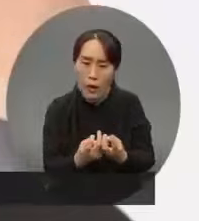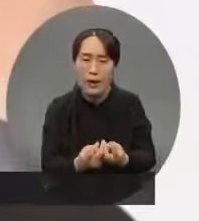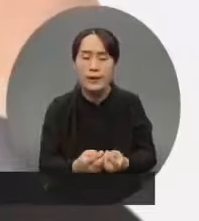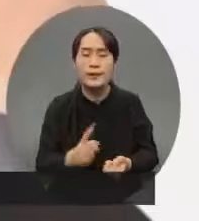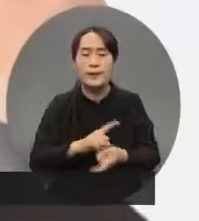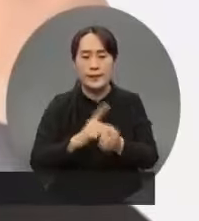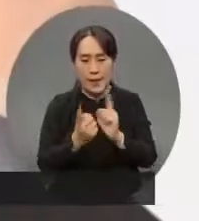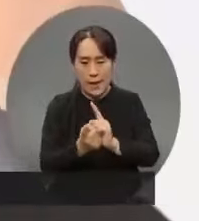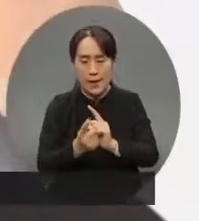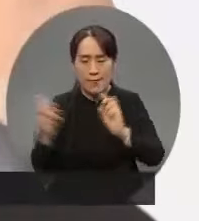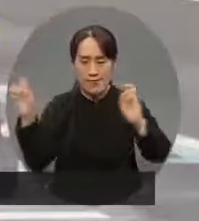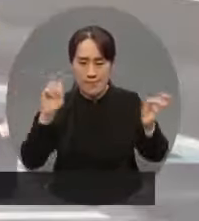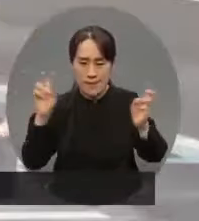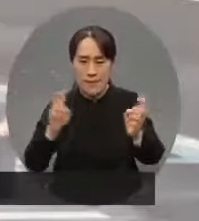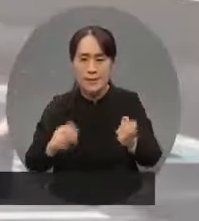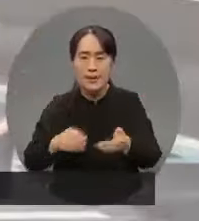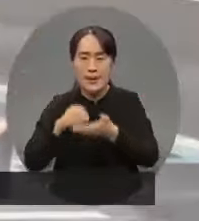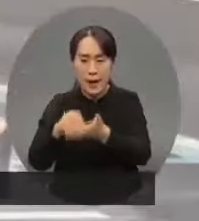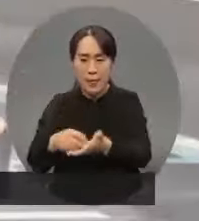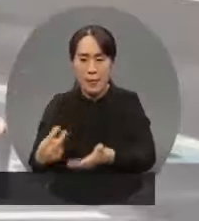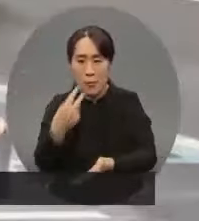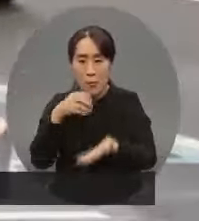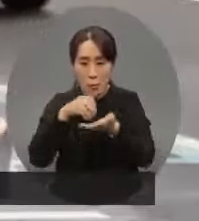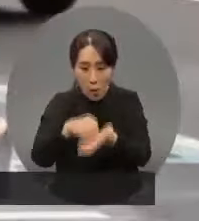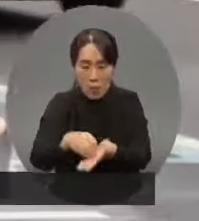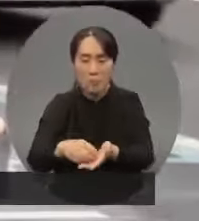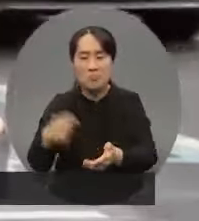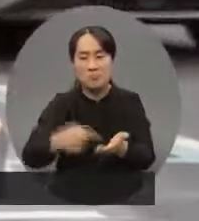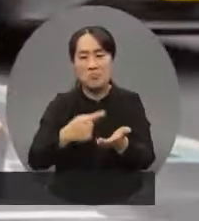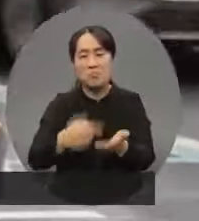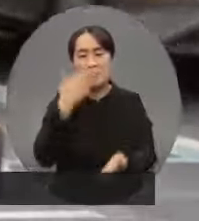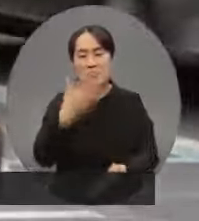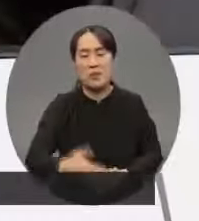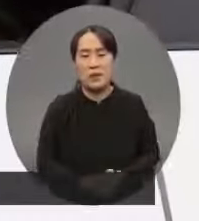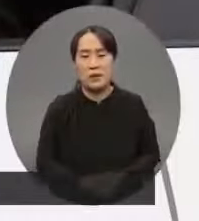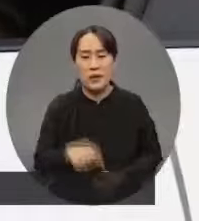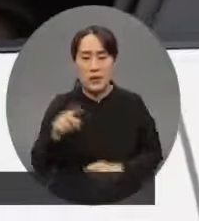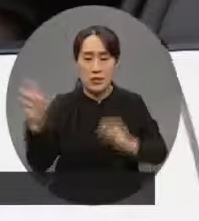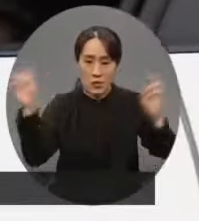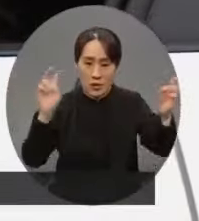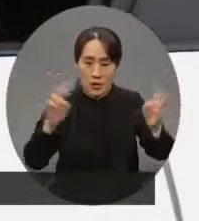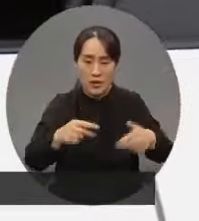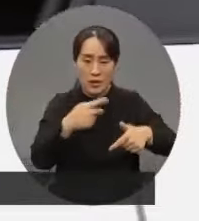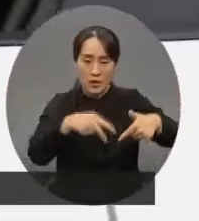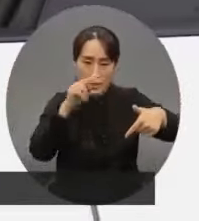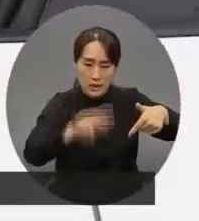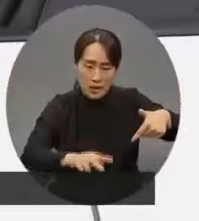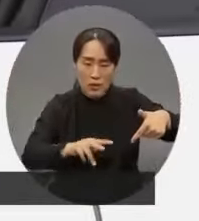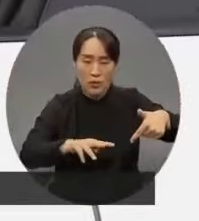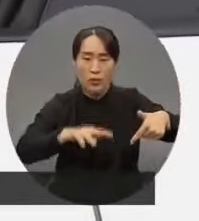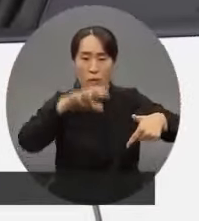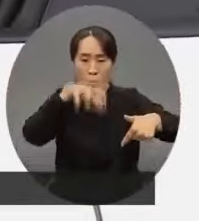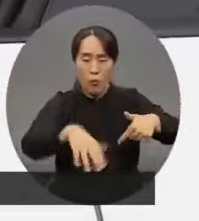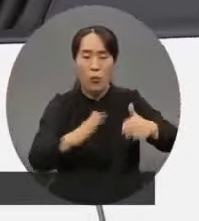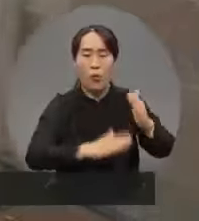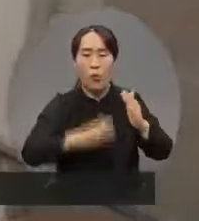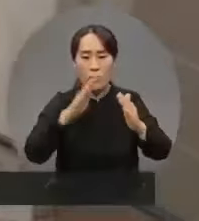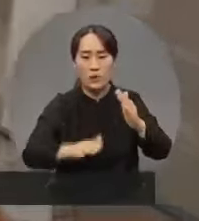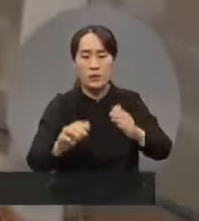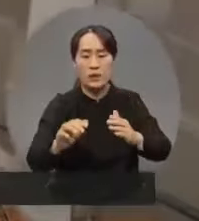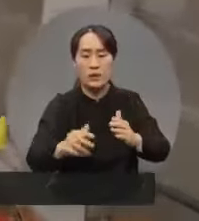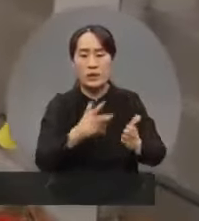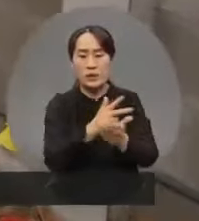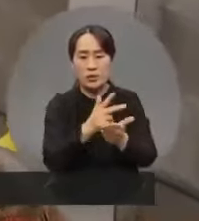대행업체가 가입한 책임보험을 통해 보상이 가능합니다. 이 업체는 인천국제공항에서도 공식 주차